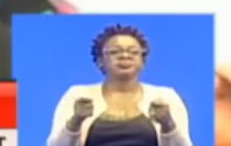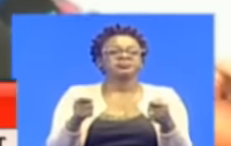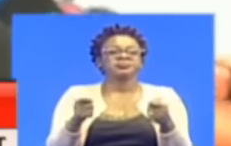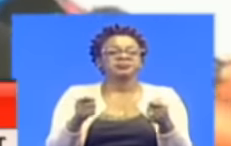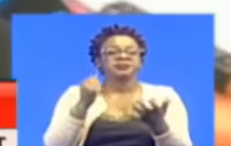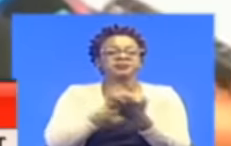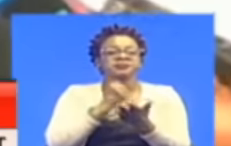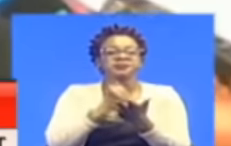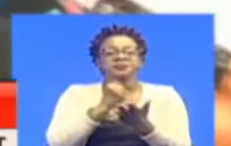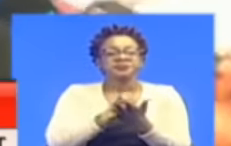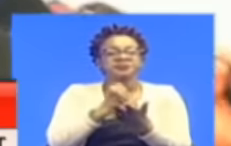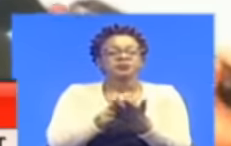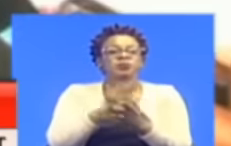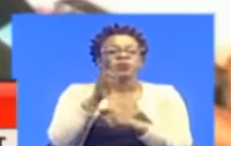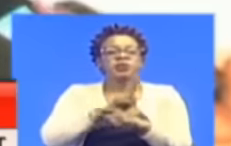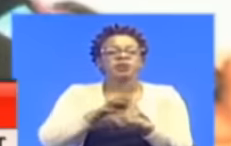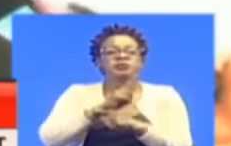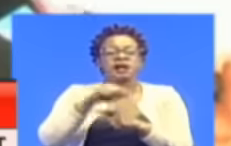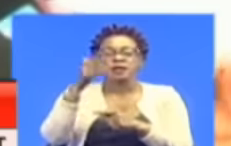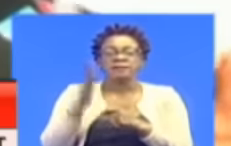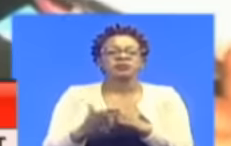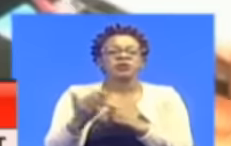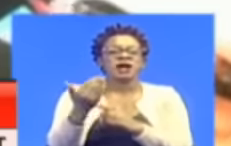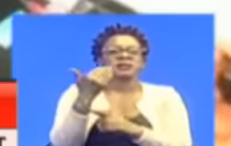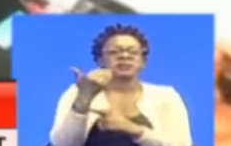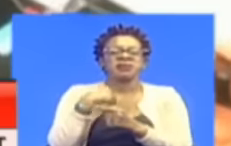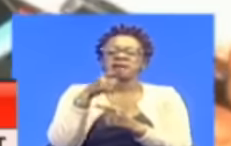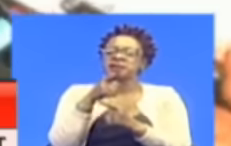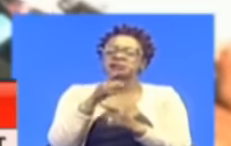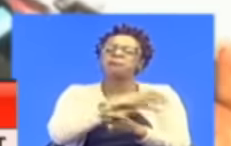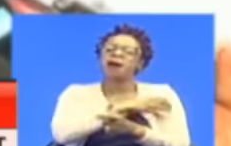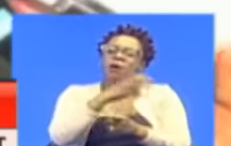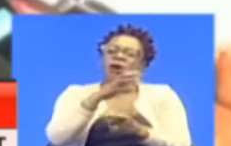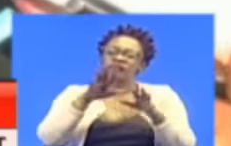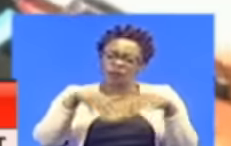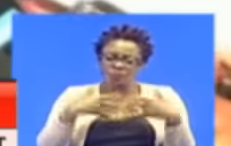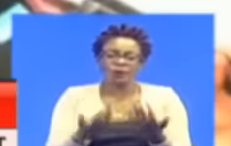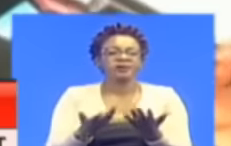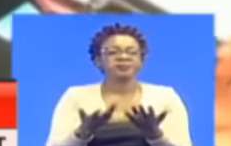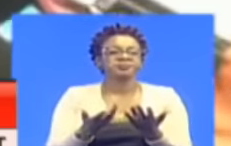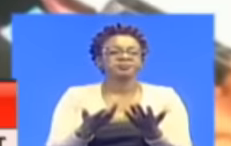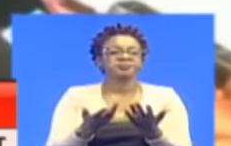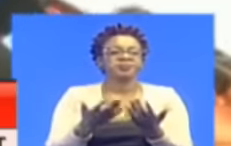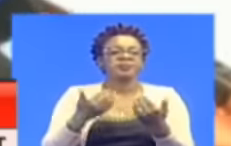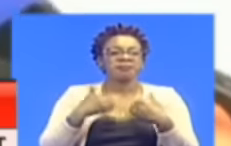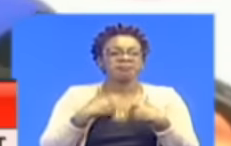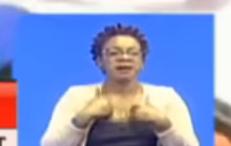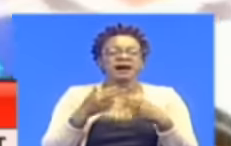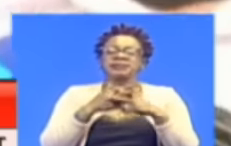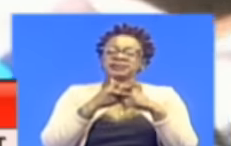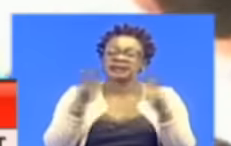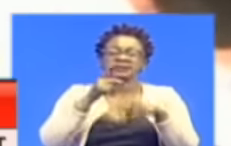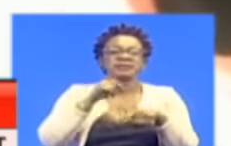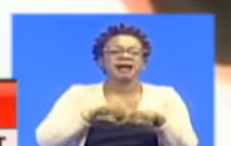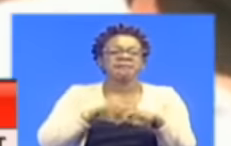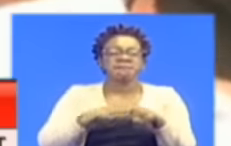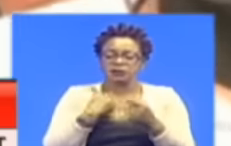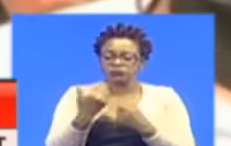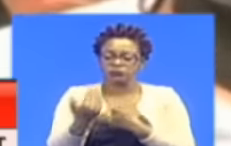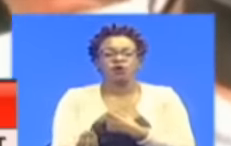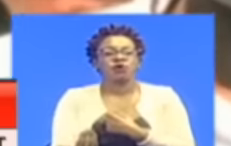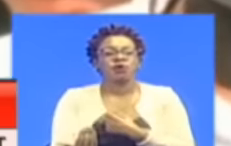tunatumia. Kuna mtu ameniuliza swali hii kipawa ulitoa wapi? Hii kipawa mimi nilianza kuwa udogoni dadangu